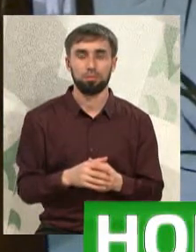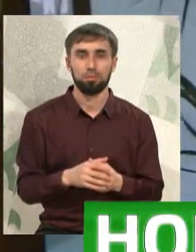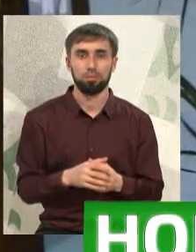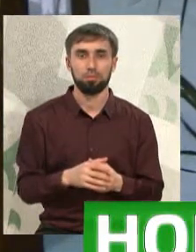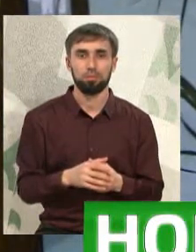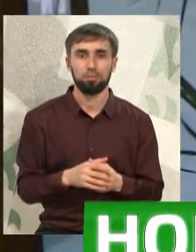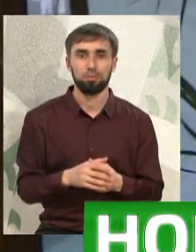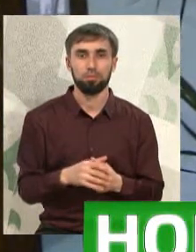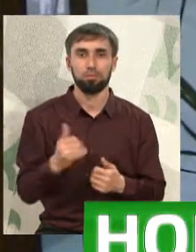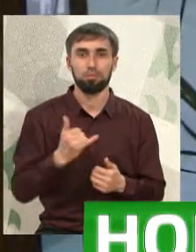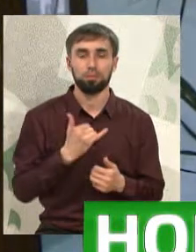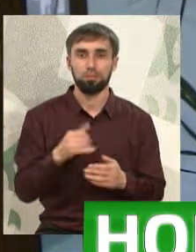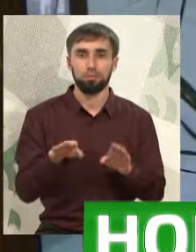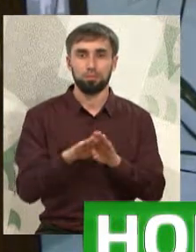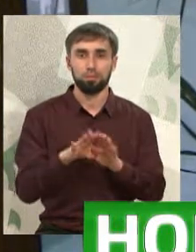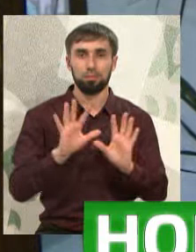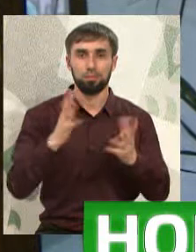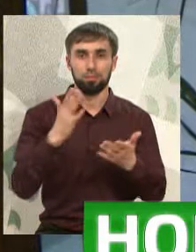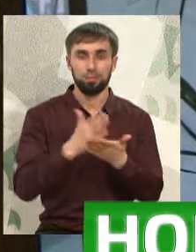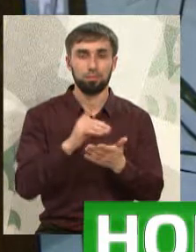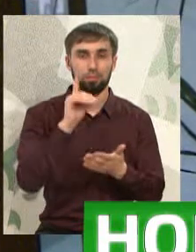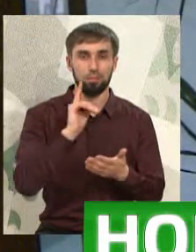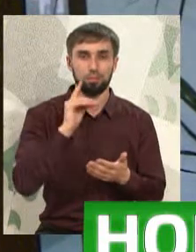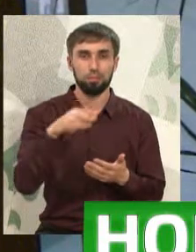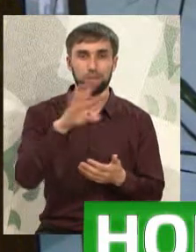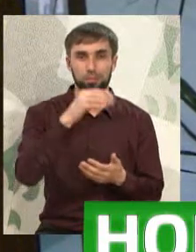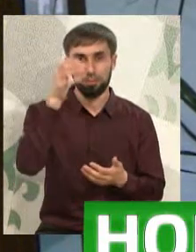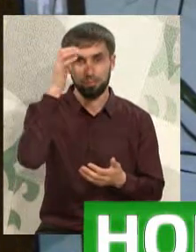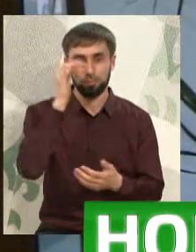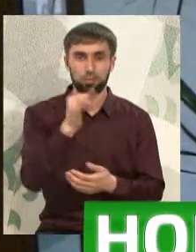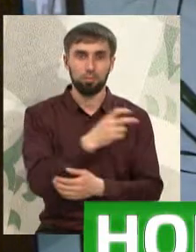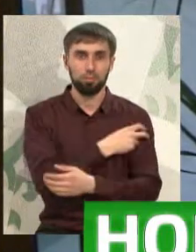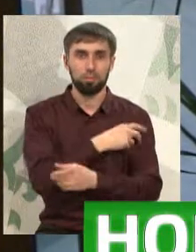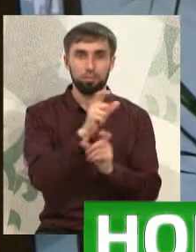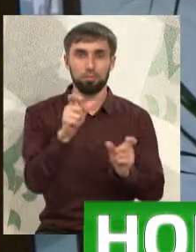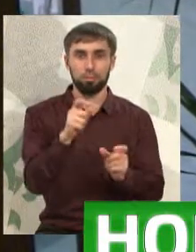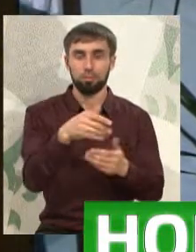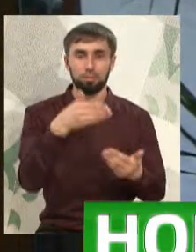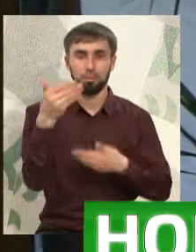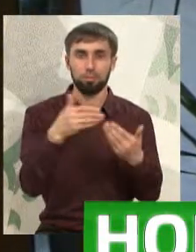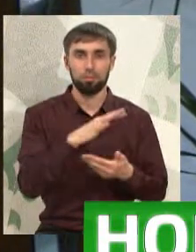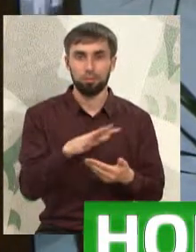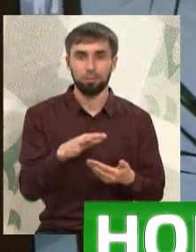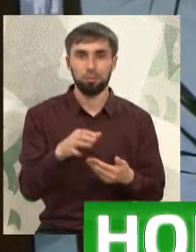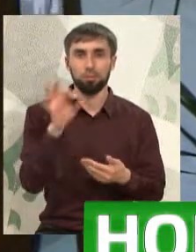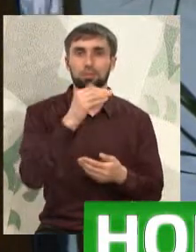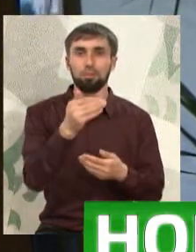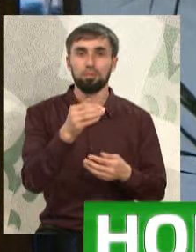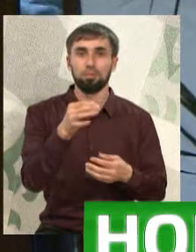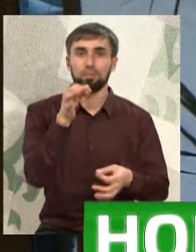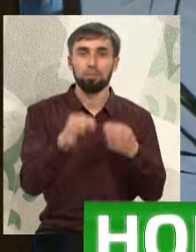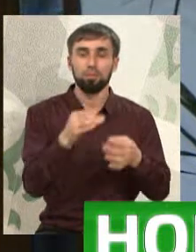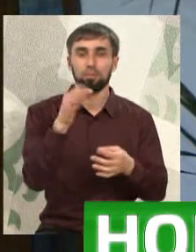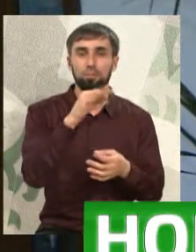Тут ситуация такая, что пока ученые и медики не разберутся, судить об этой болезни нам очень